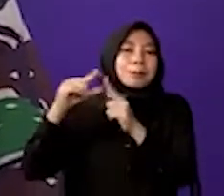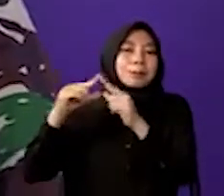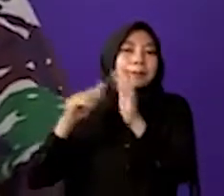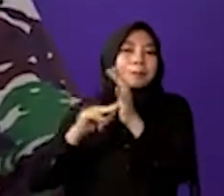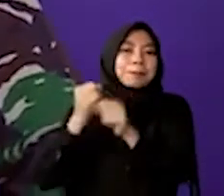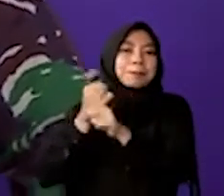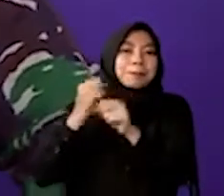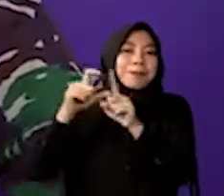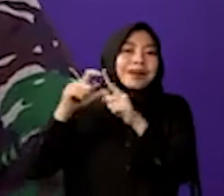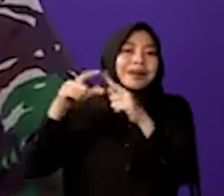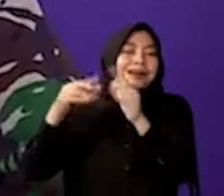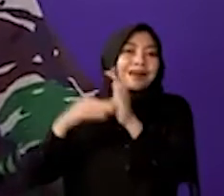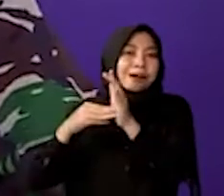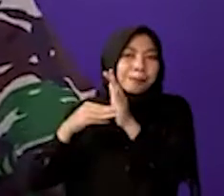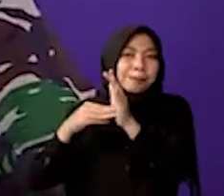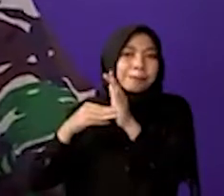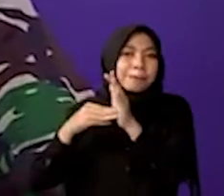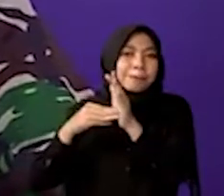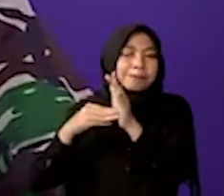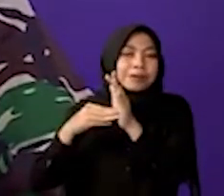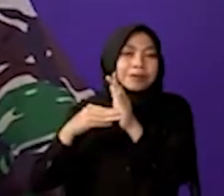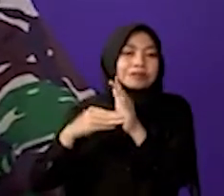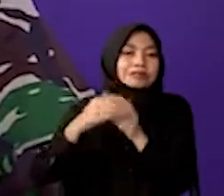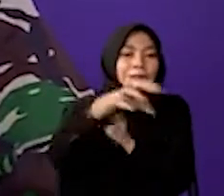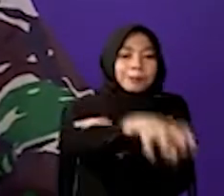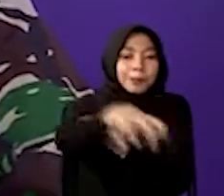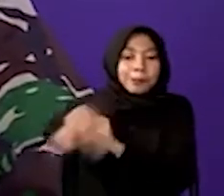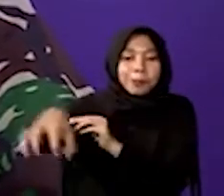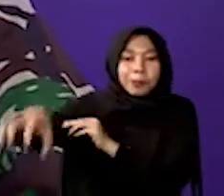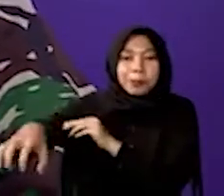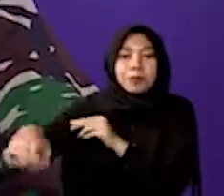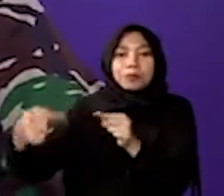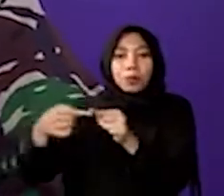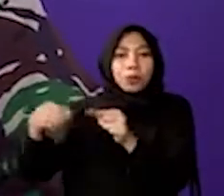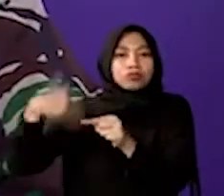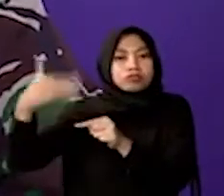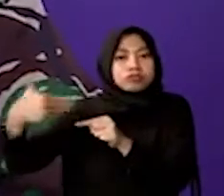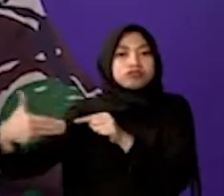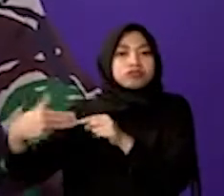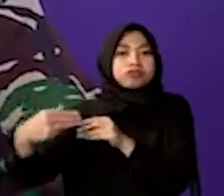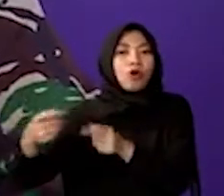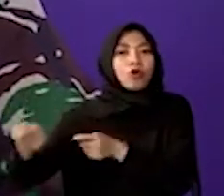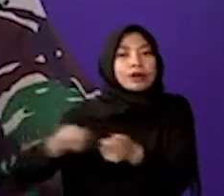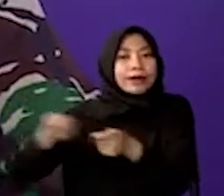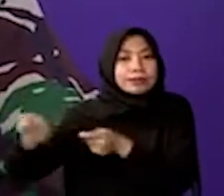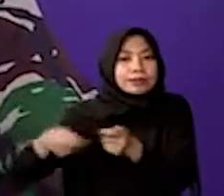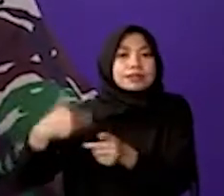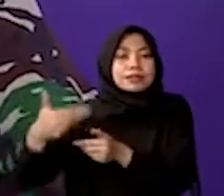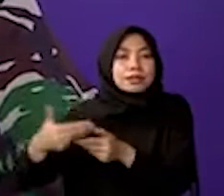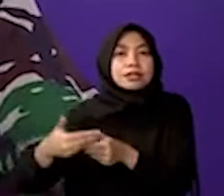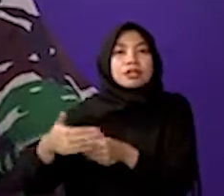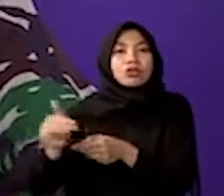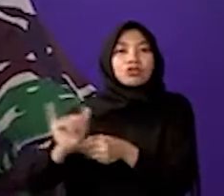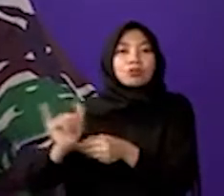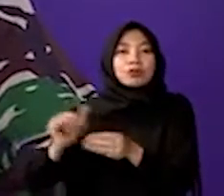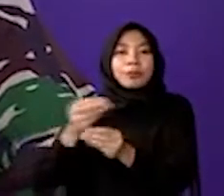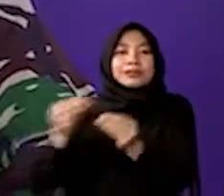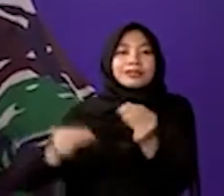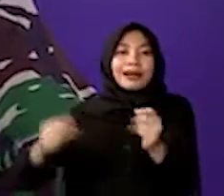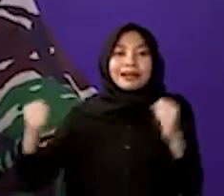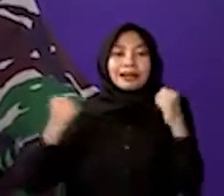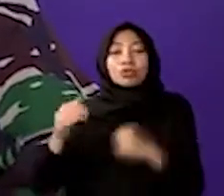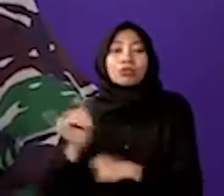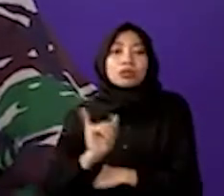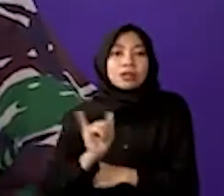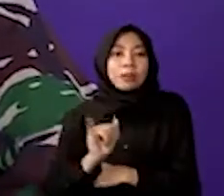khususnya dengan e 10 Panglima k yang menjadi titik berat operasi sekarang kemudian dengan jajaran kesehatan pun